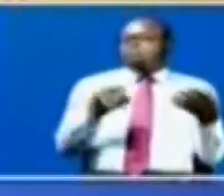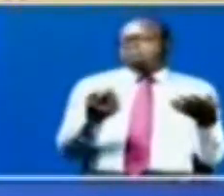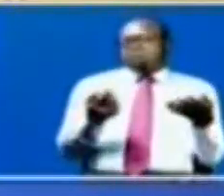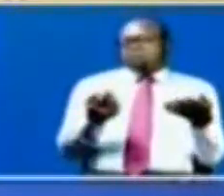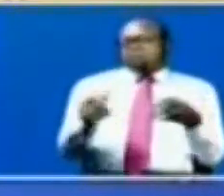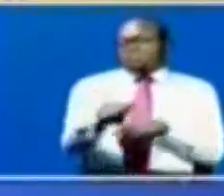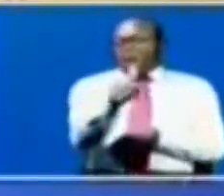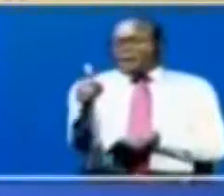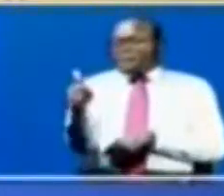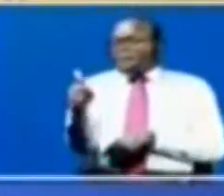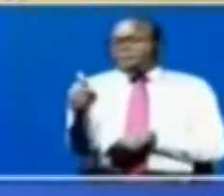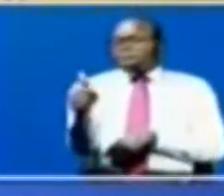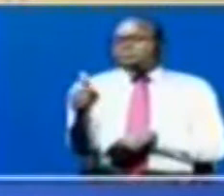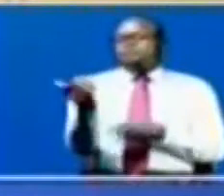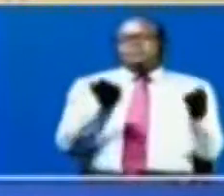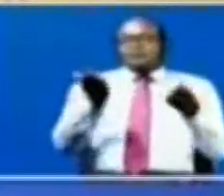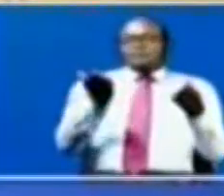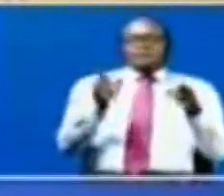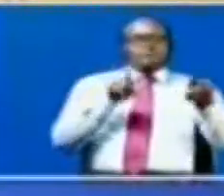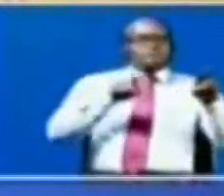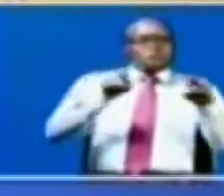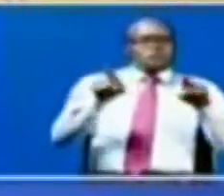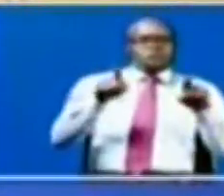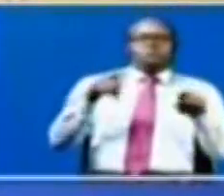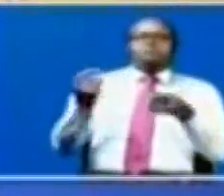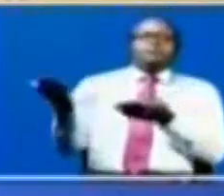pia services tourism. Tumeleta